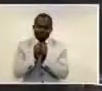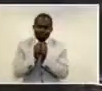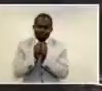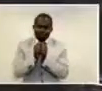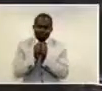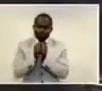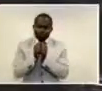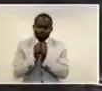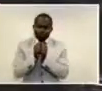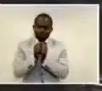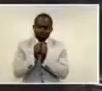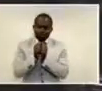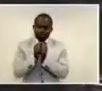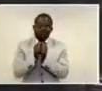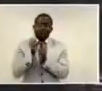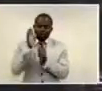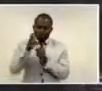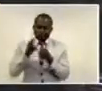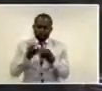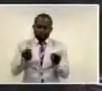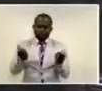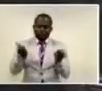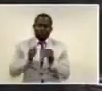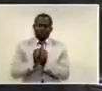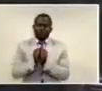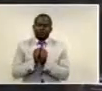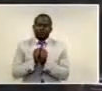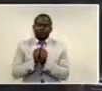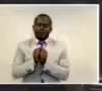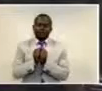hanyuma bizatungana